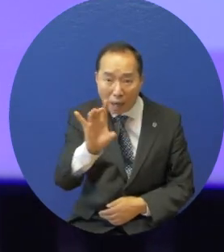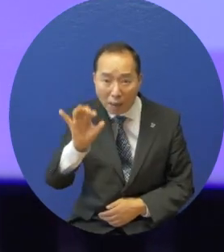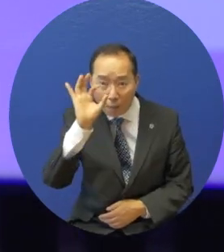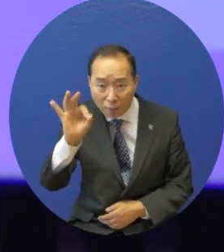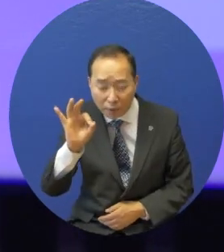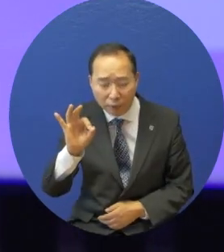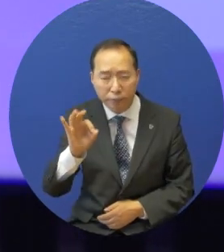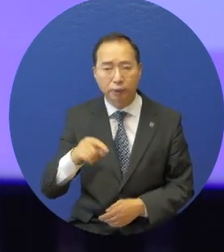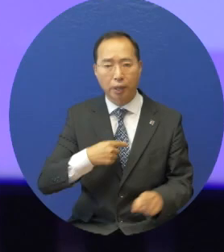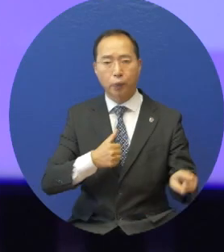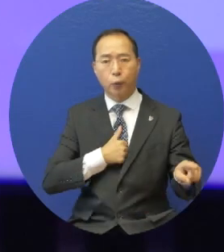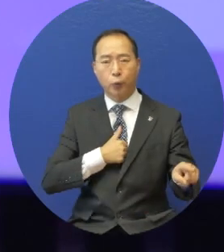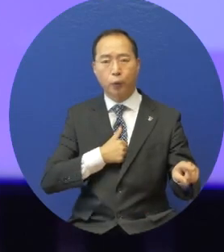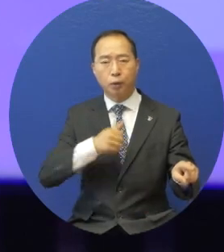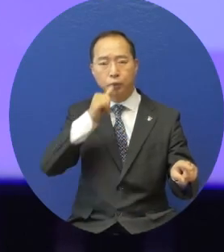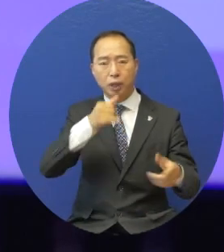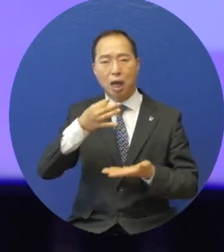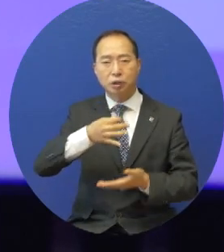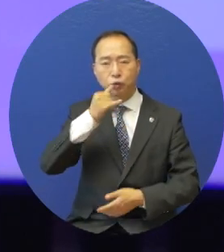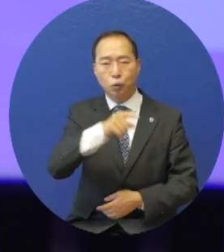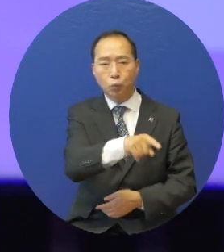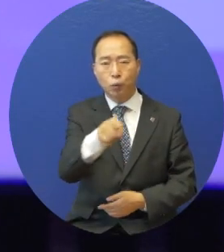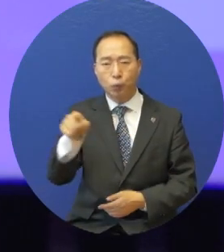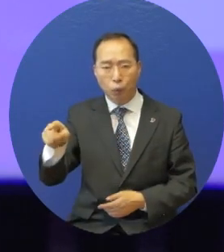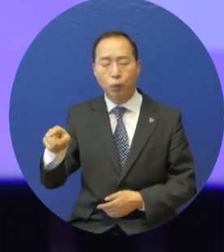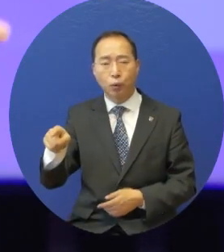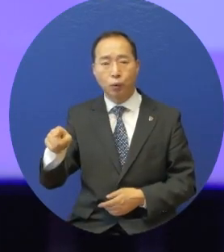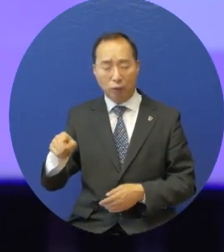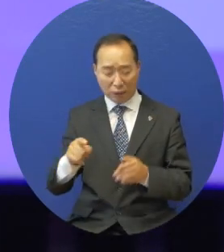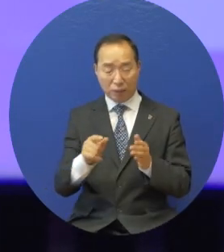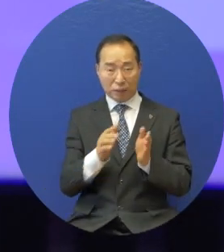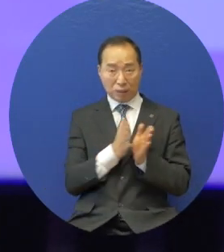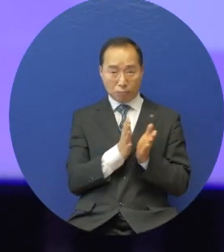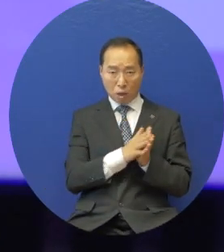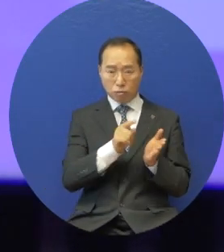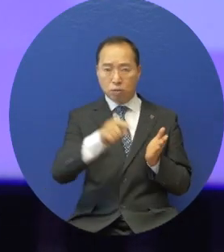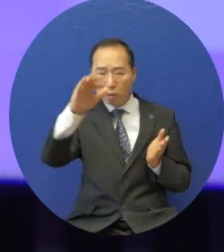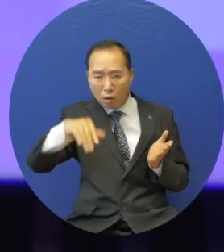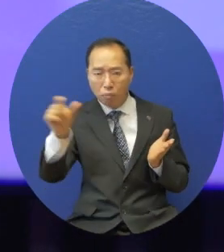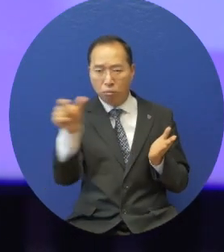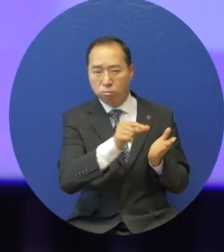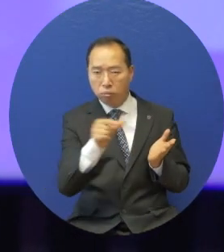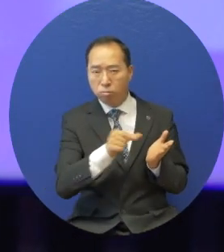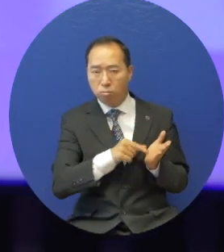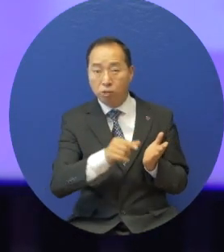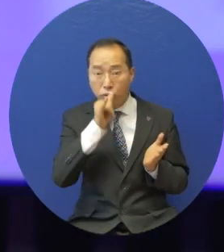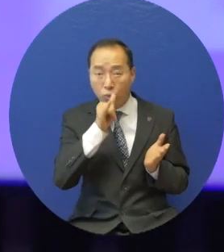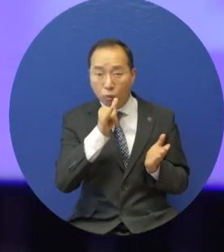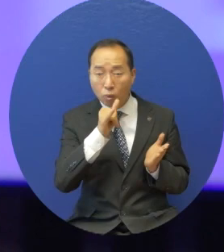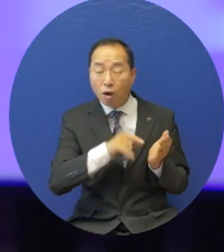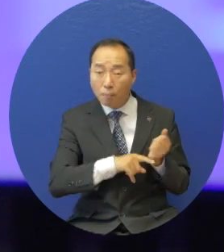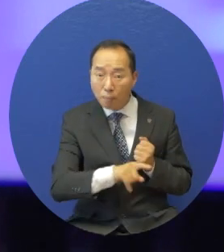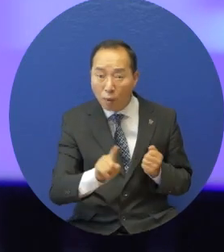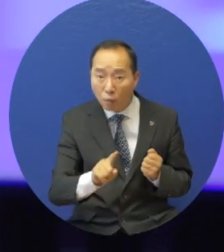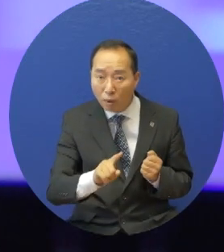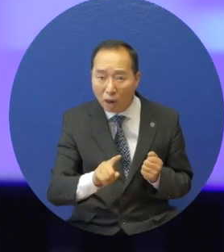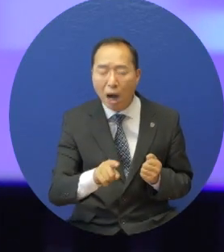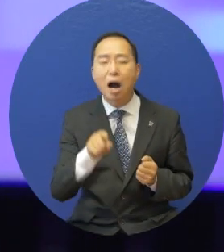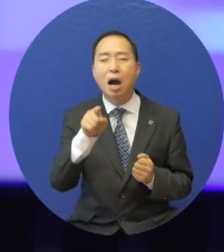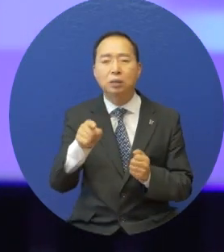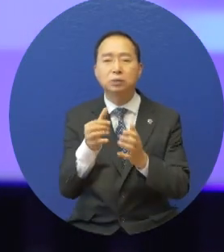그런데 하나하나 기록에 남고 시로, 소설로 또는 아주 간단한 산문으로 기록되었다라는 것